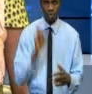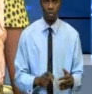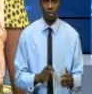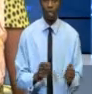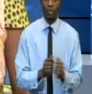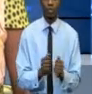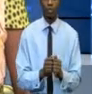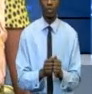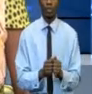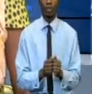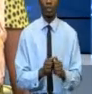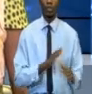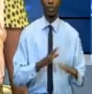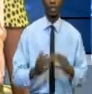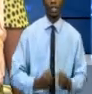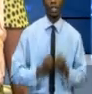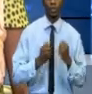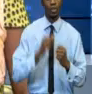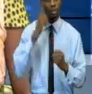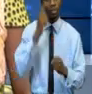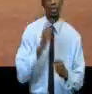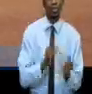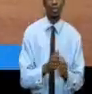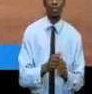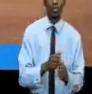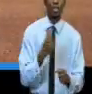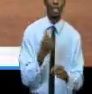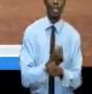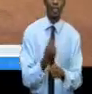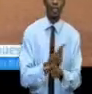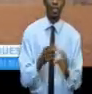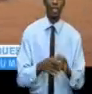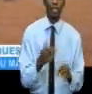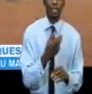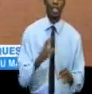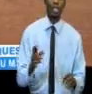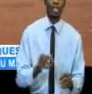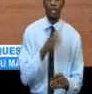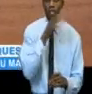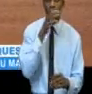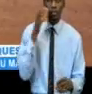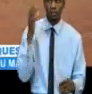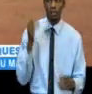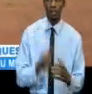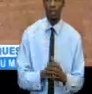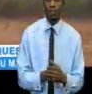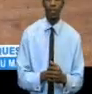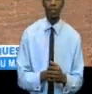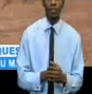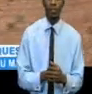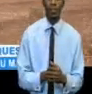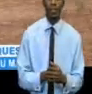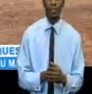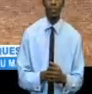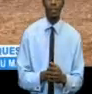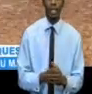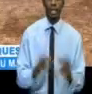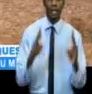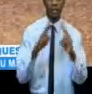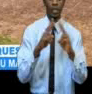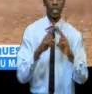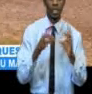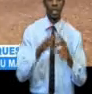C'est un reportage de Ogi Fortuna Kasongo. La ville de Lubumbashi et ses environs ne sont pas épargnés par les perturbations